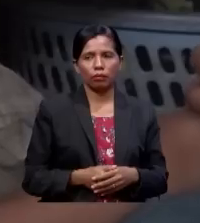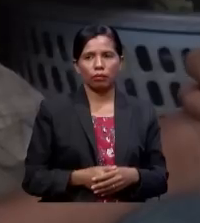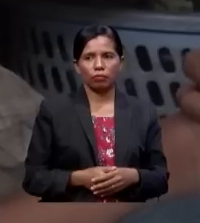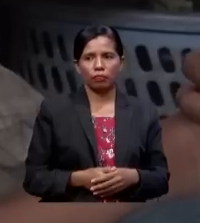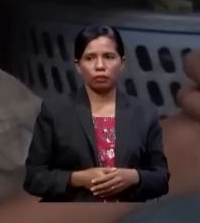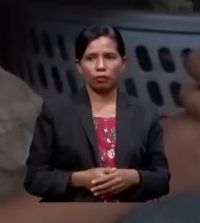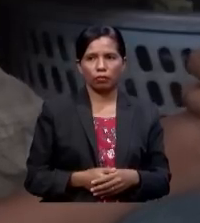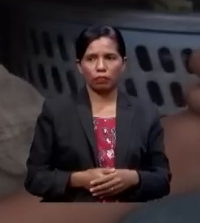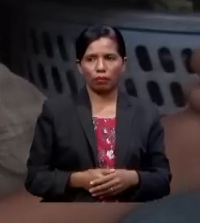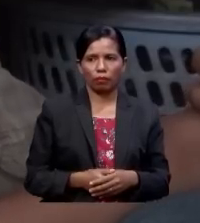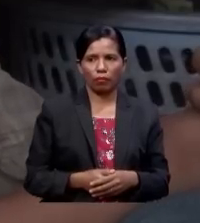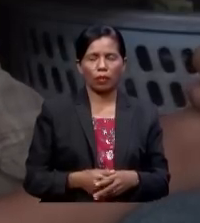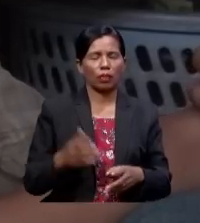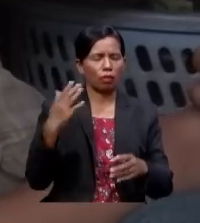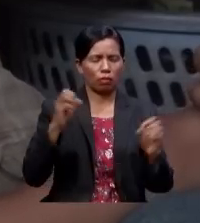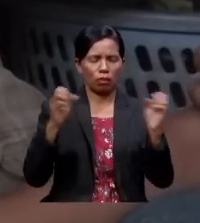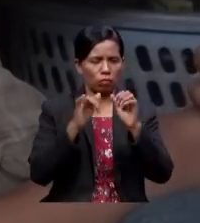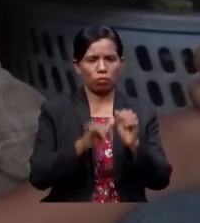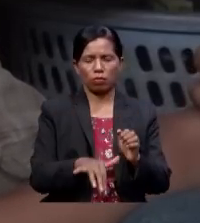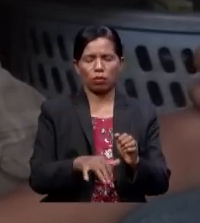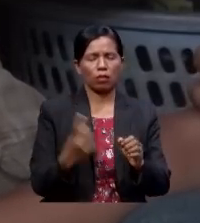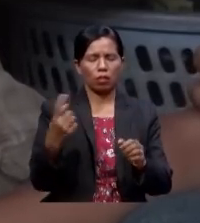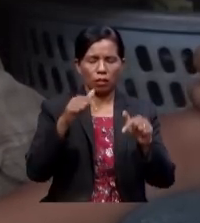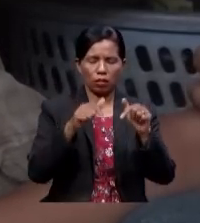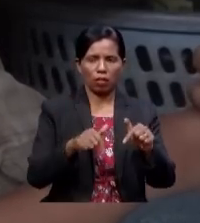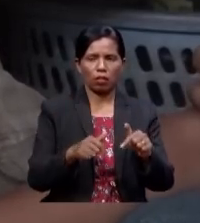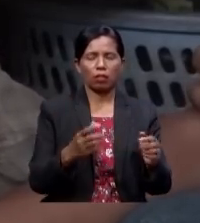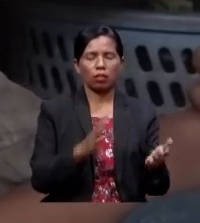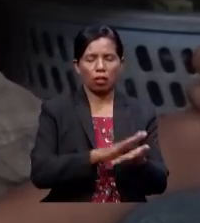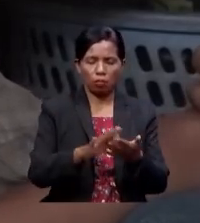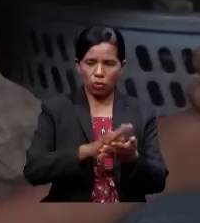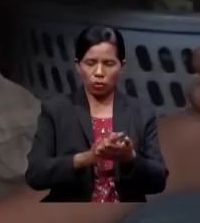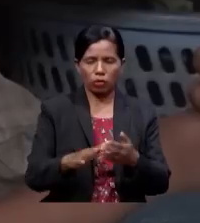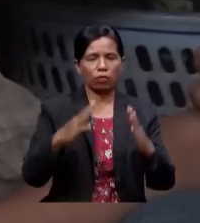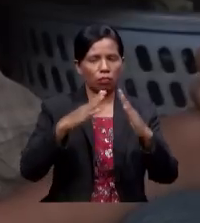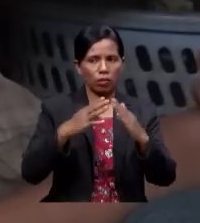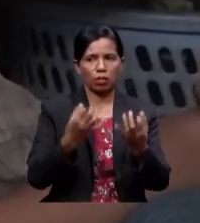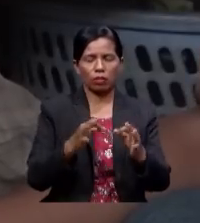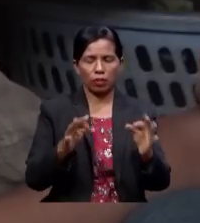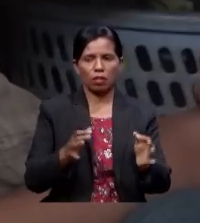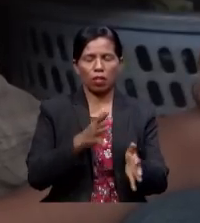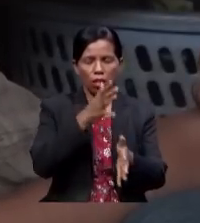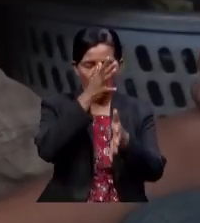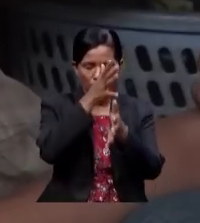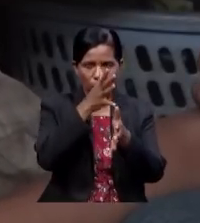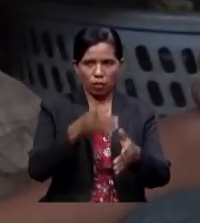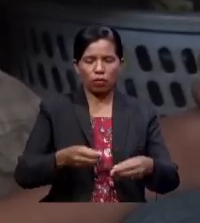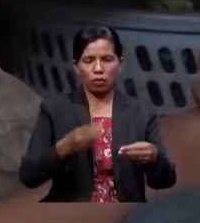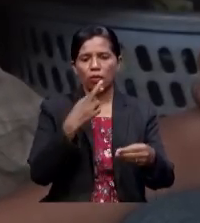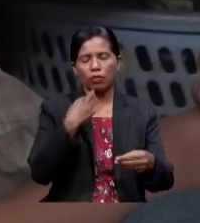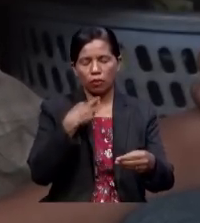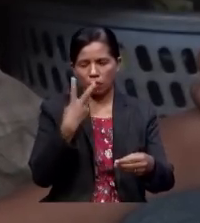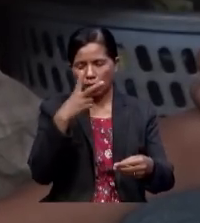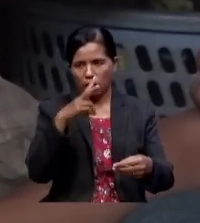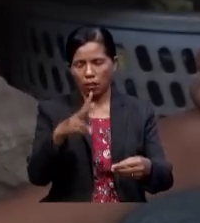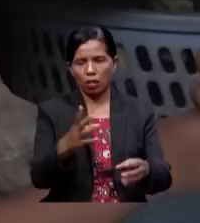Au ni ne, hau ni lehusi. Marungke ufunan mai ni hamos tia. Ni dia nak buat fos, atau hari ini aku kartu.